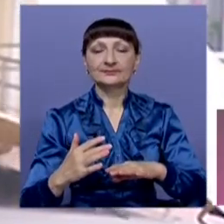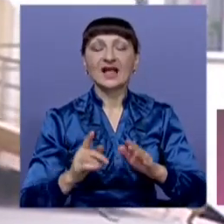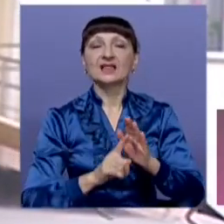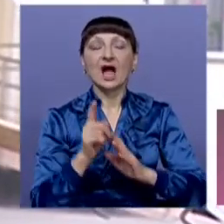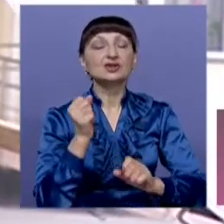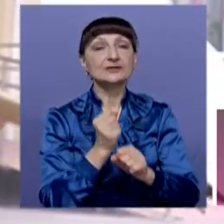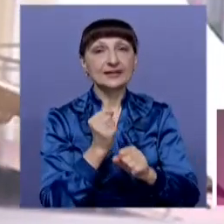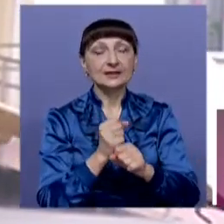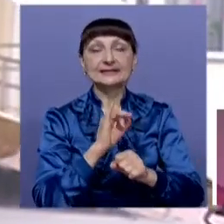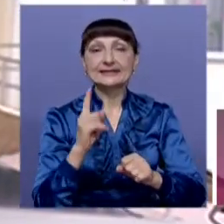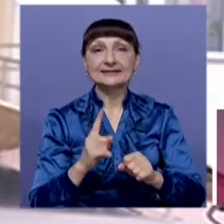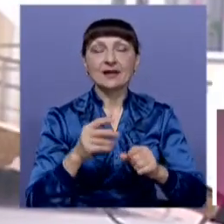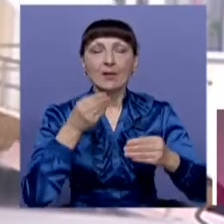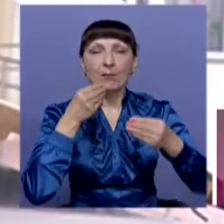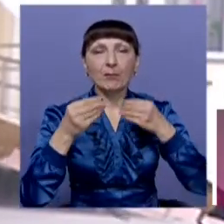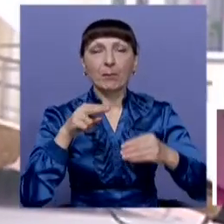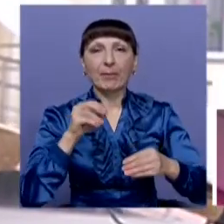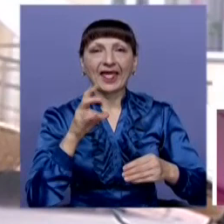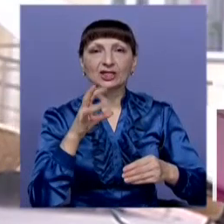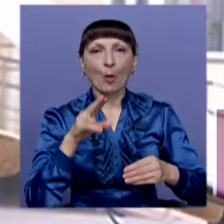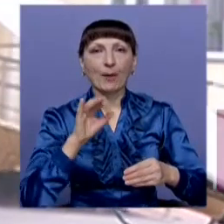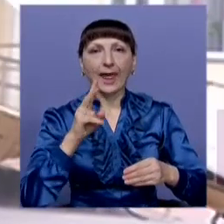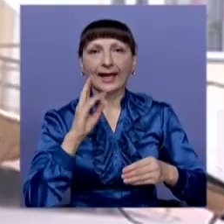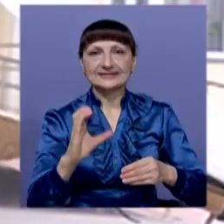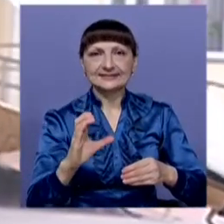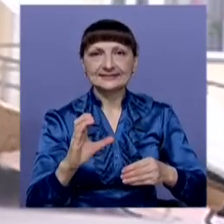начал делать из пеноплекса, потом...